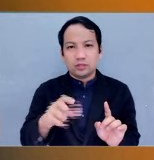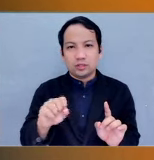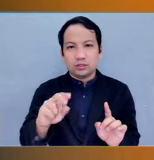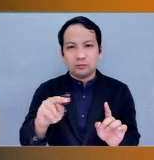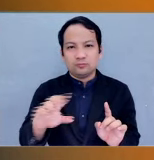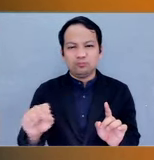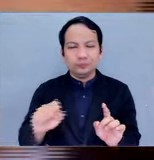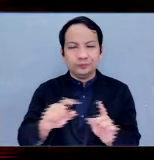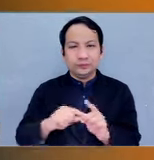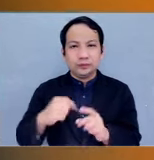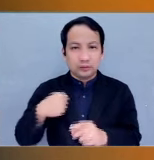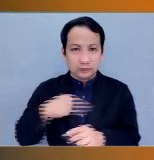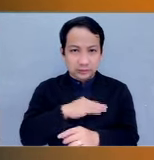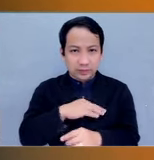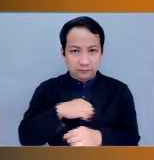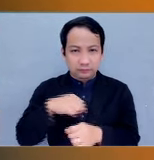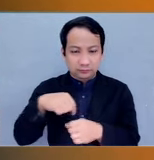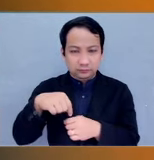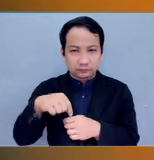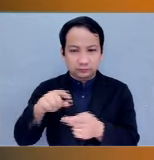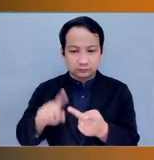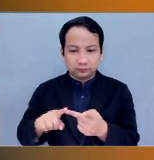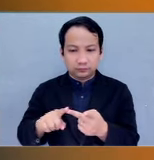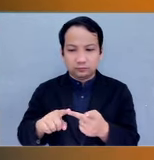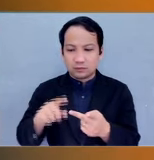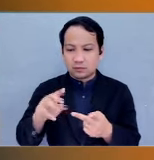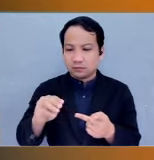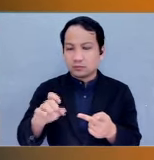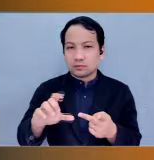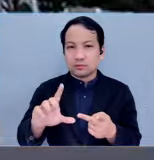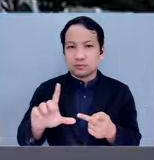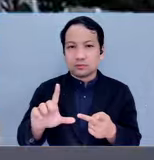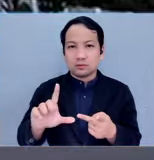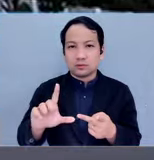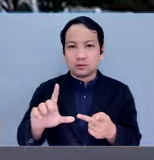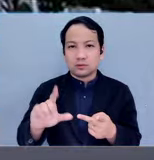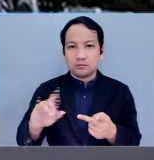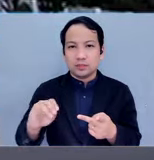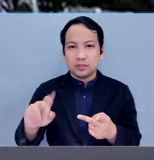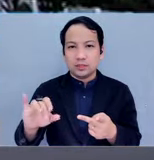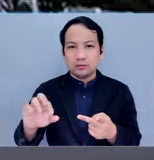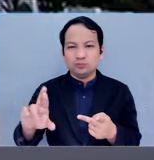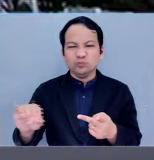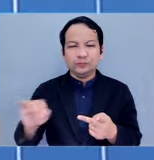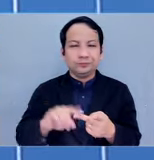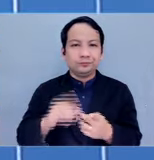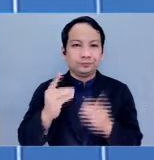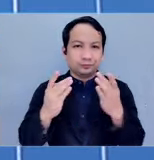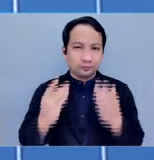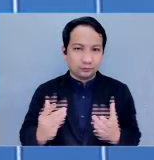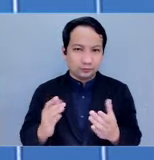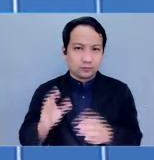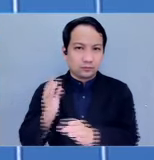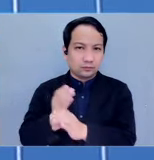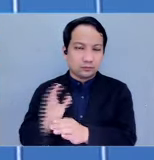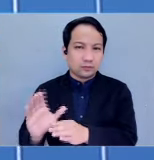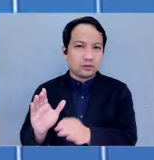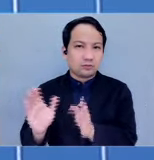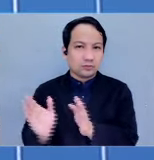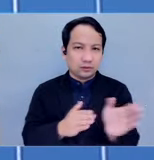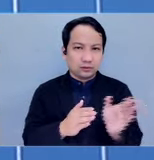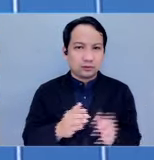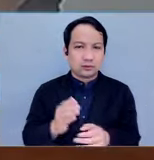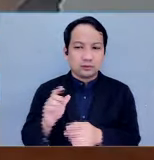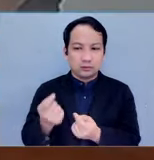mga customer, at si Michael Caballero, driver sa car dealer store. Planado raw ang krimen ng dalawa at posibleng sinubukang kontsabay